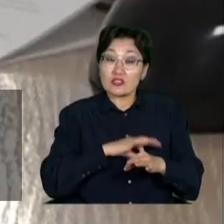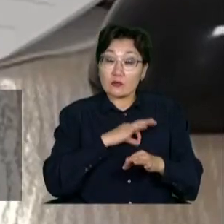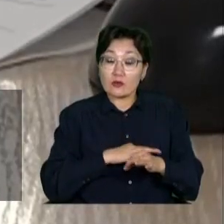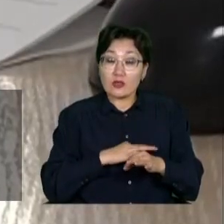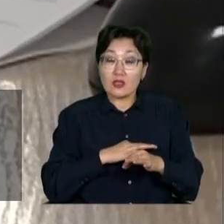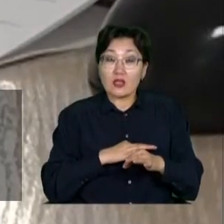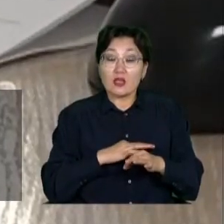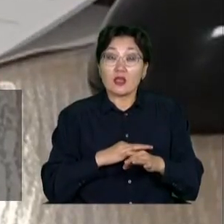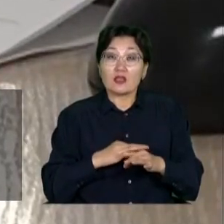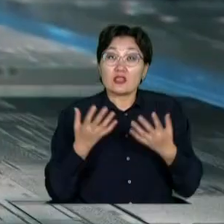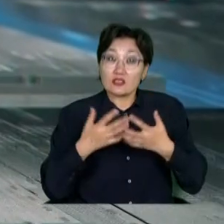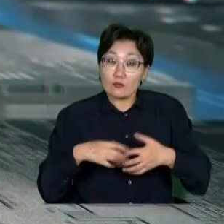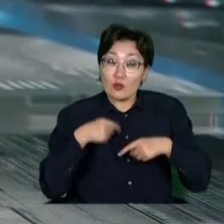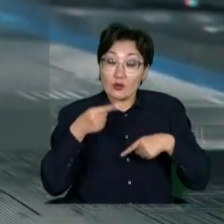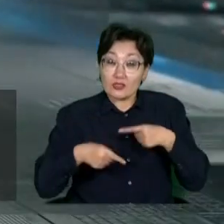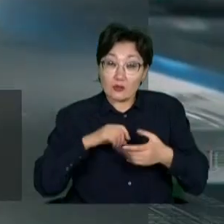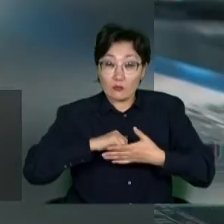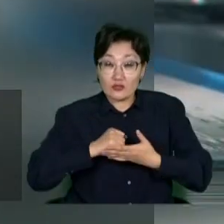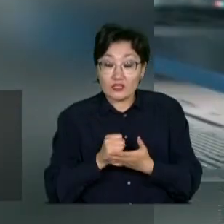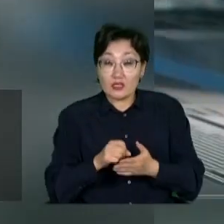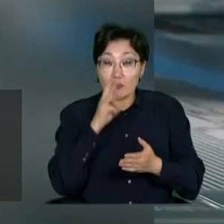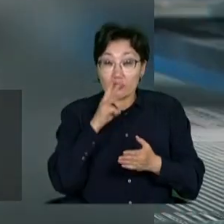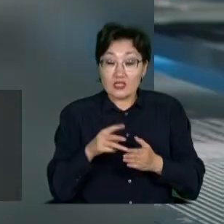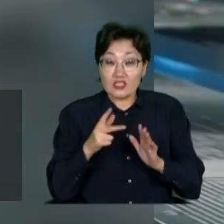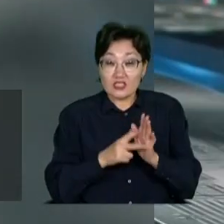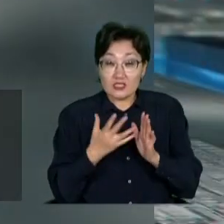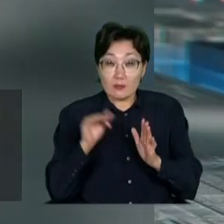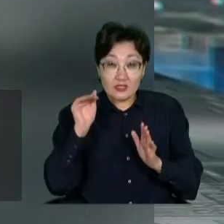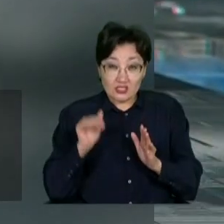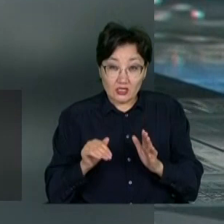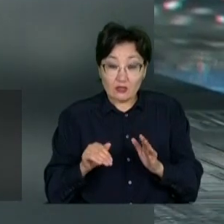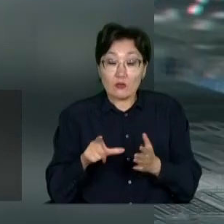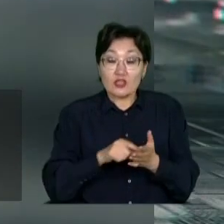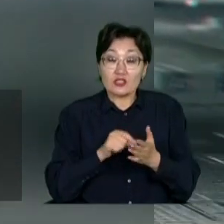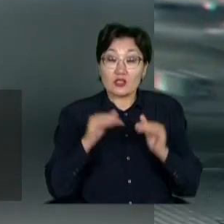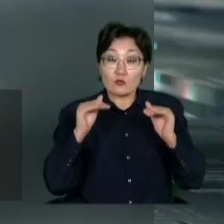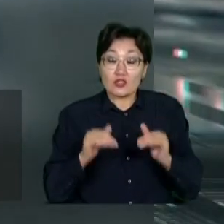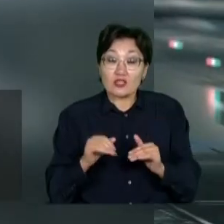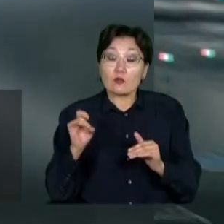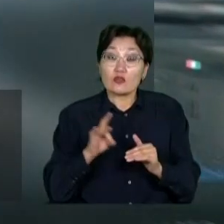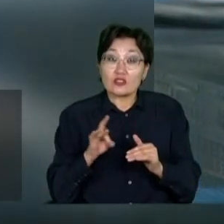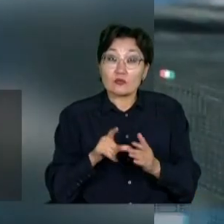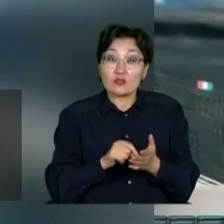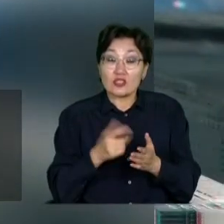отырып қабылданған. Нәтижесінде ең төменгі жалақы мөлшері 85 000, зейнетақының ең төменгі мөлшері